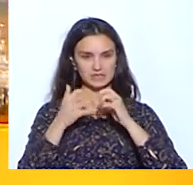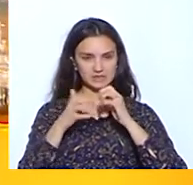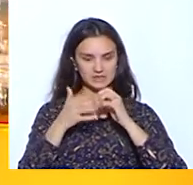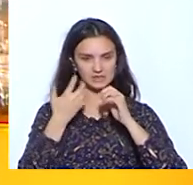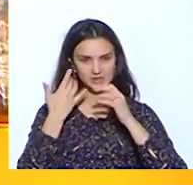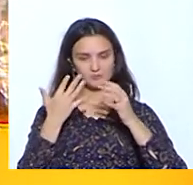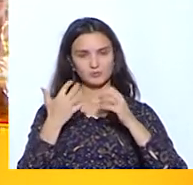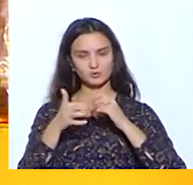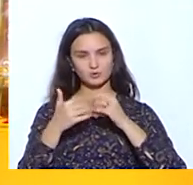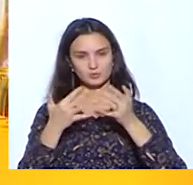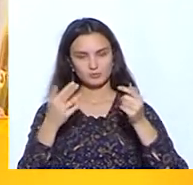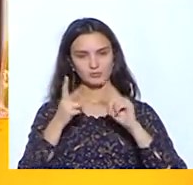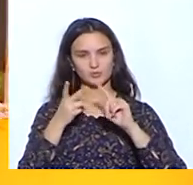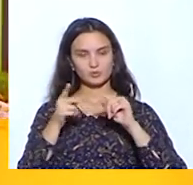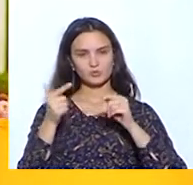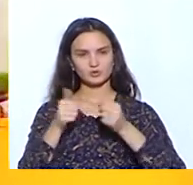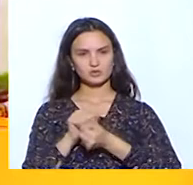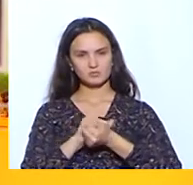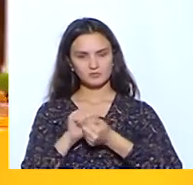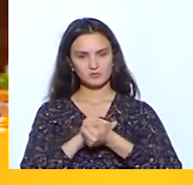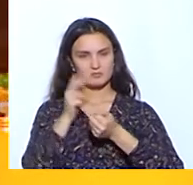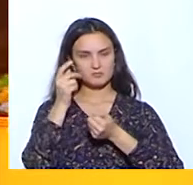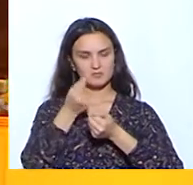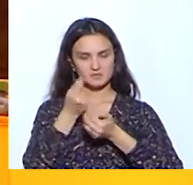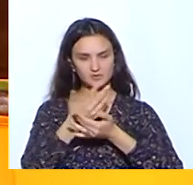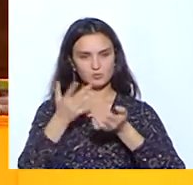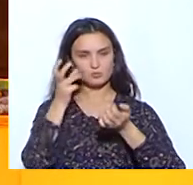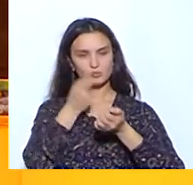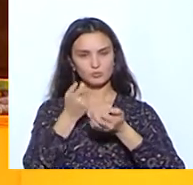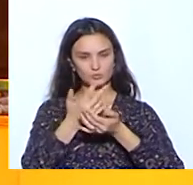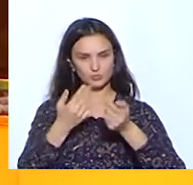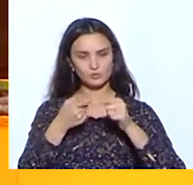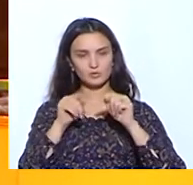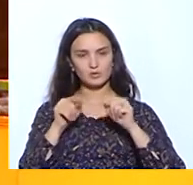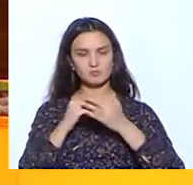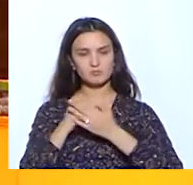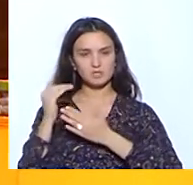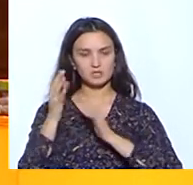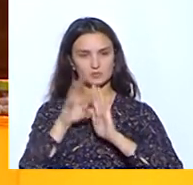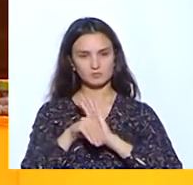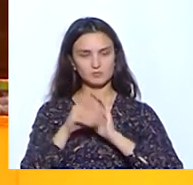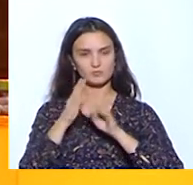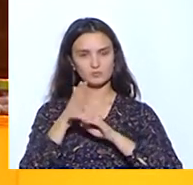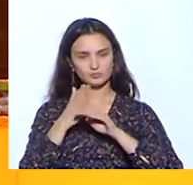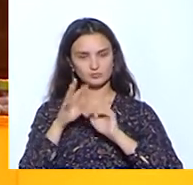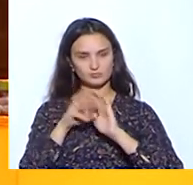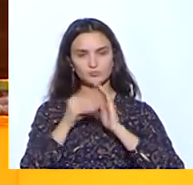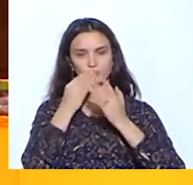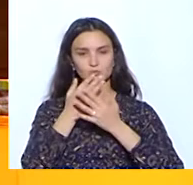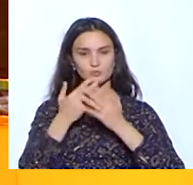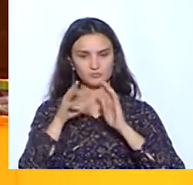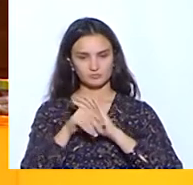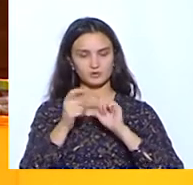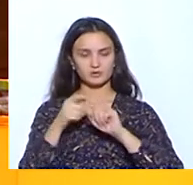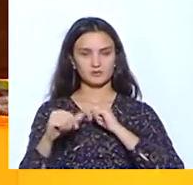ბოსტნეული, მეორე მხრივ უხეშად დაფქვილი მარცვლეული ბურღულეული, ამ ბოჭკოს მაღალი შემცველობა პურში, პურ პროდუქტებში